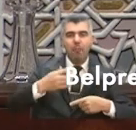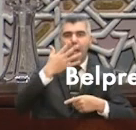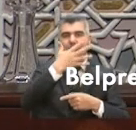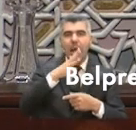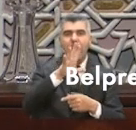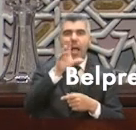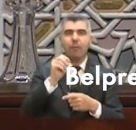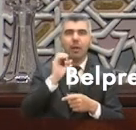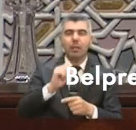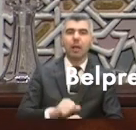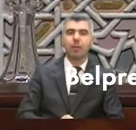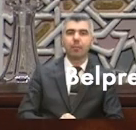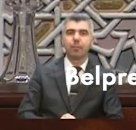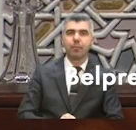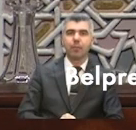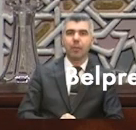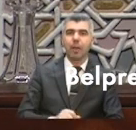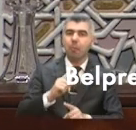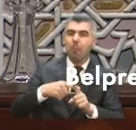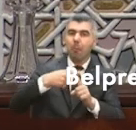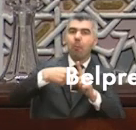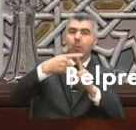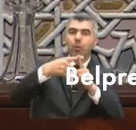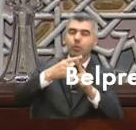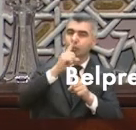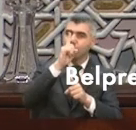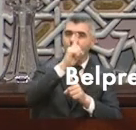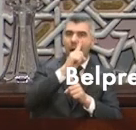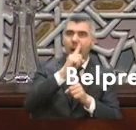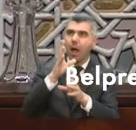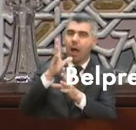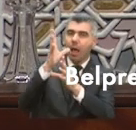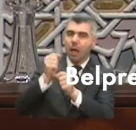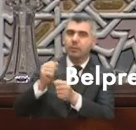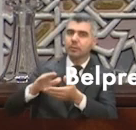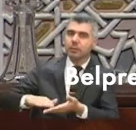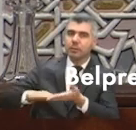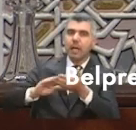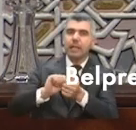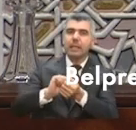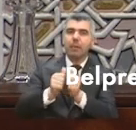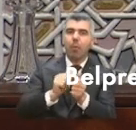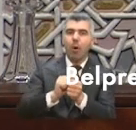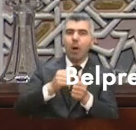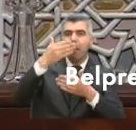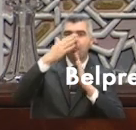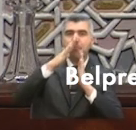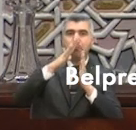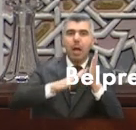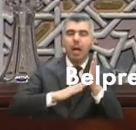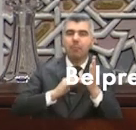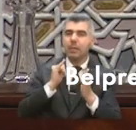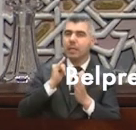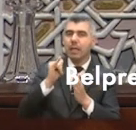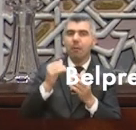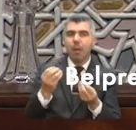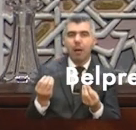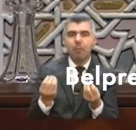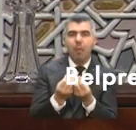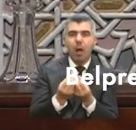المتميزه فمزيد من التقدم والازدهار للرياضه المغربيه في ظل القياده